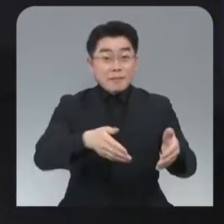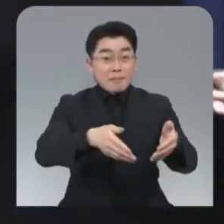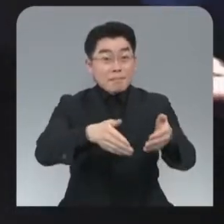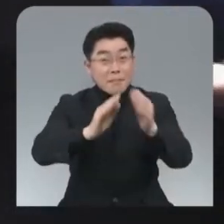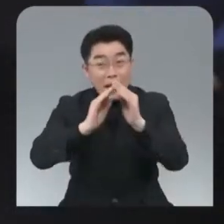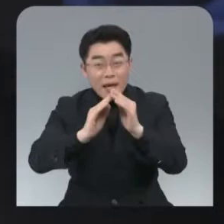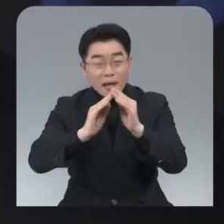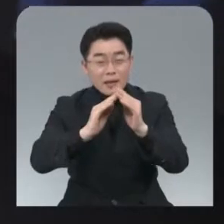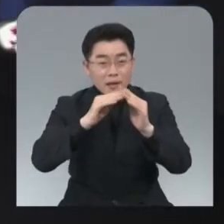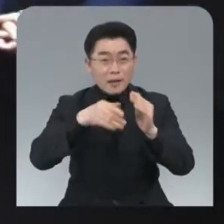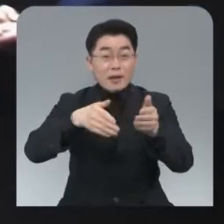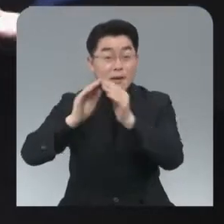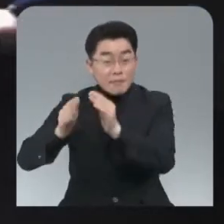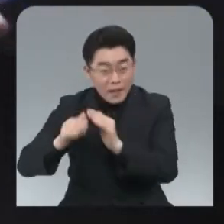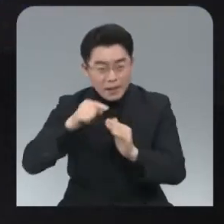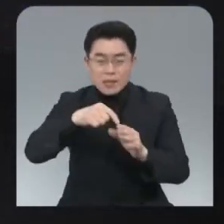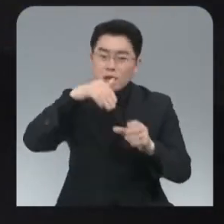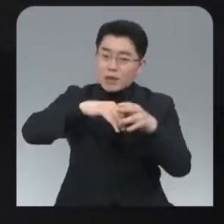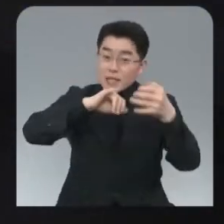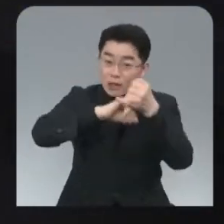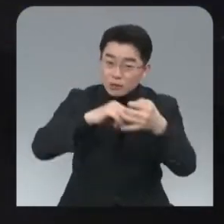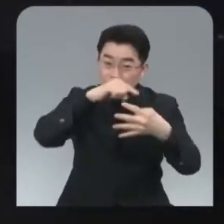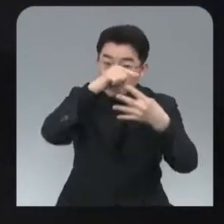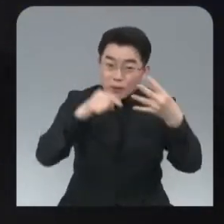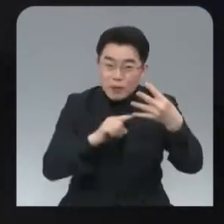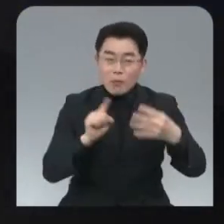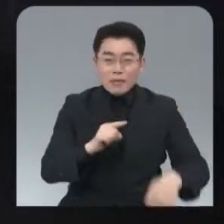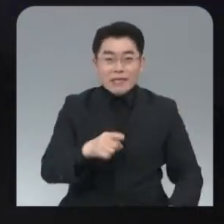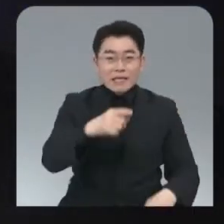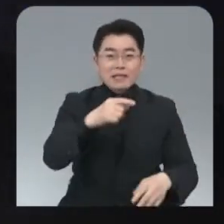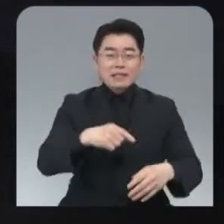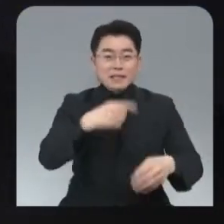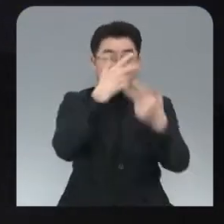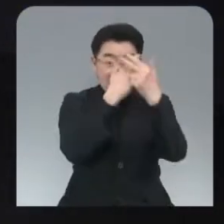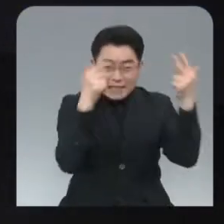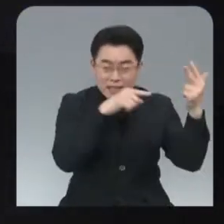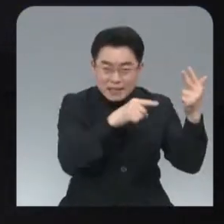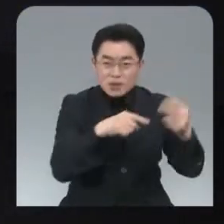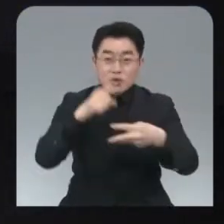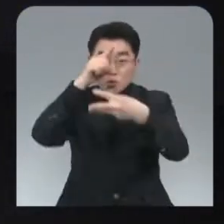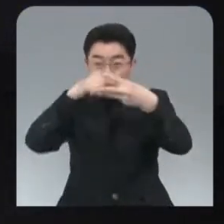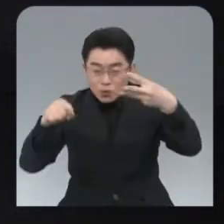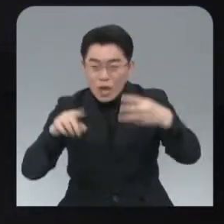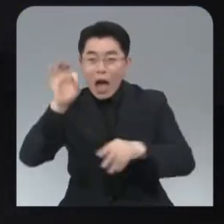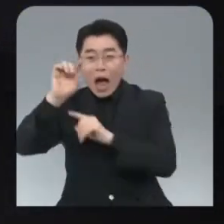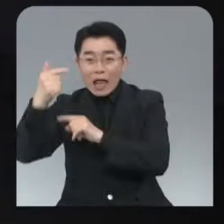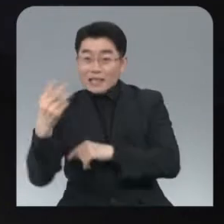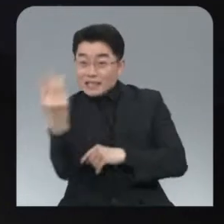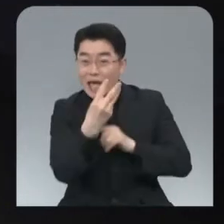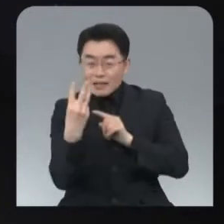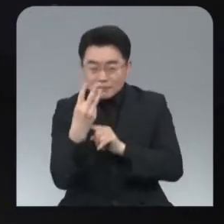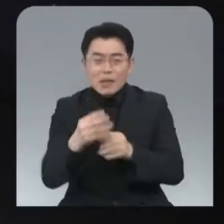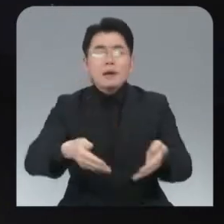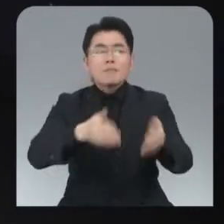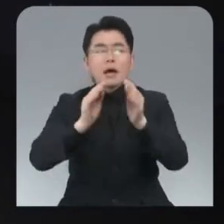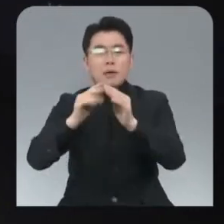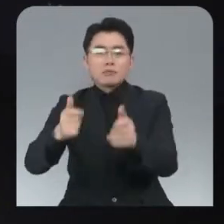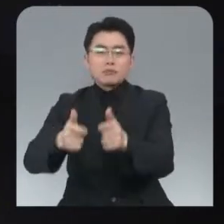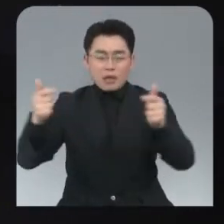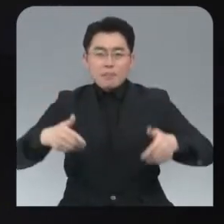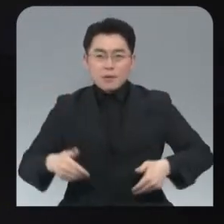대표 공약 질의에도 이재명, 윤석열, 안철수 후보 공급 확대를 첫 번째로